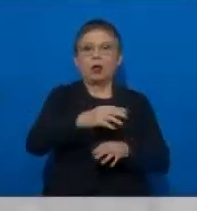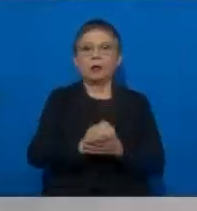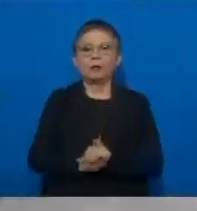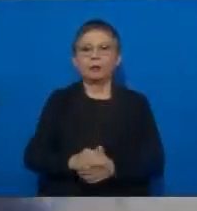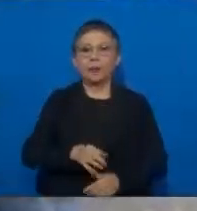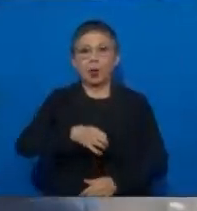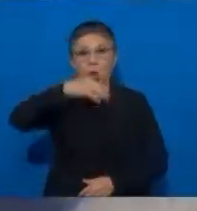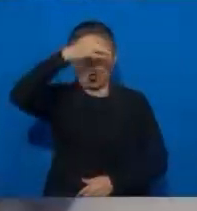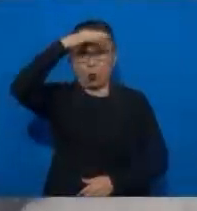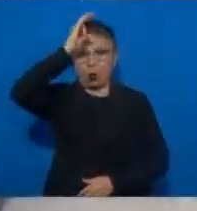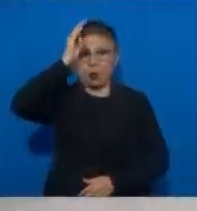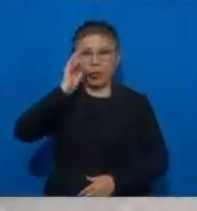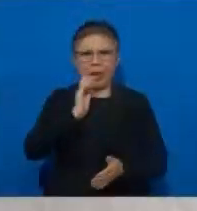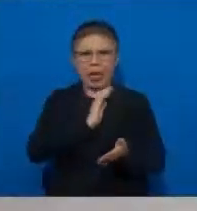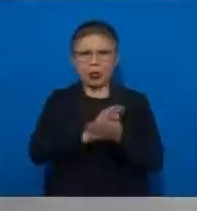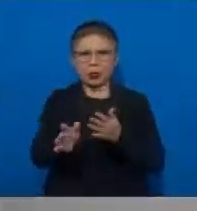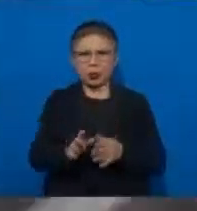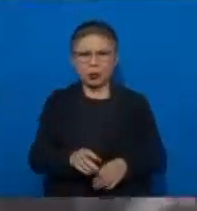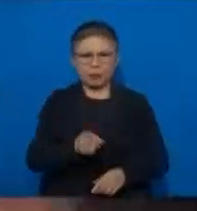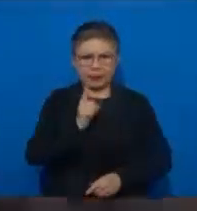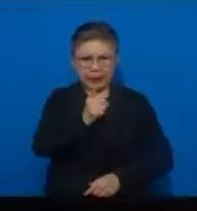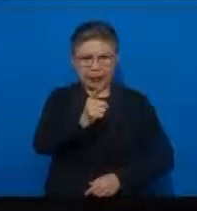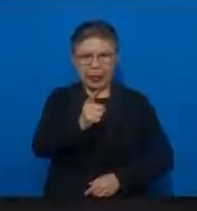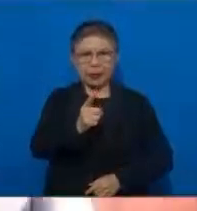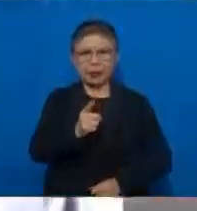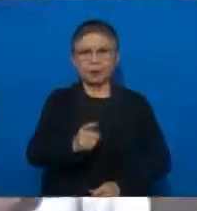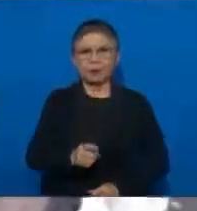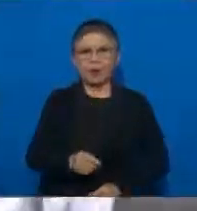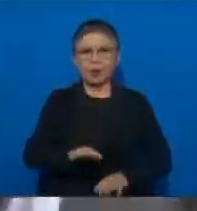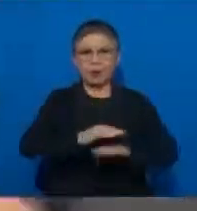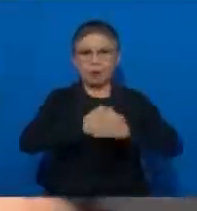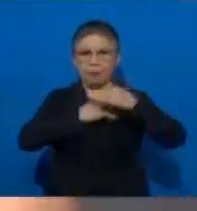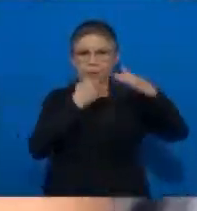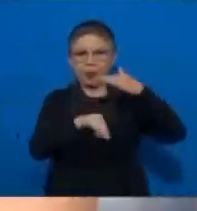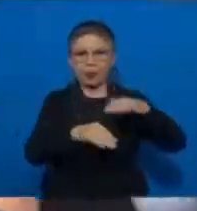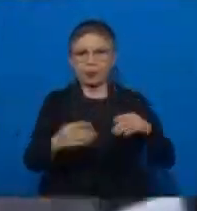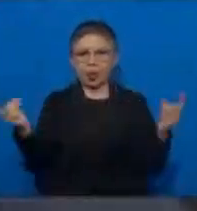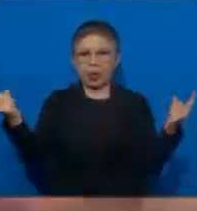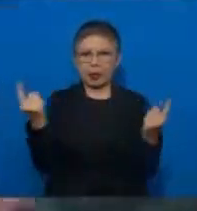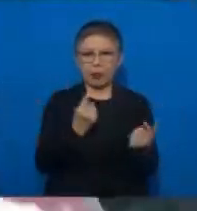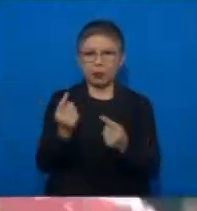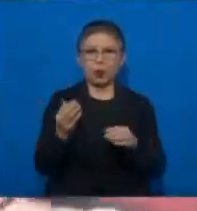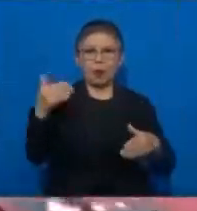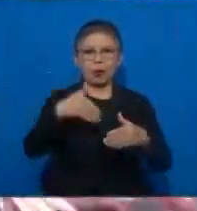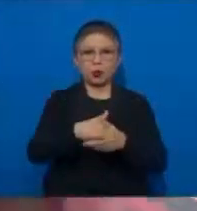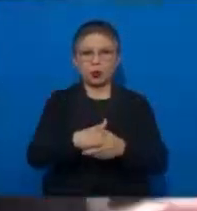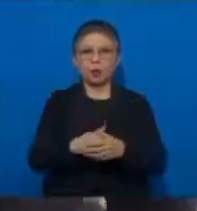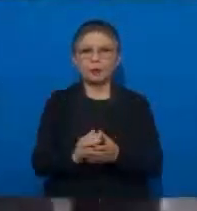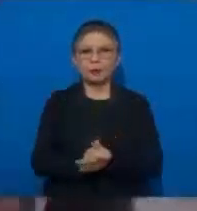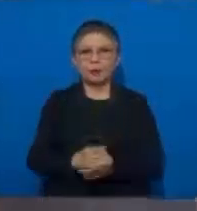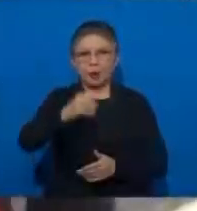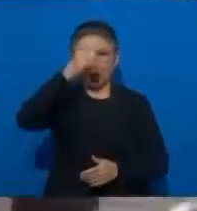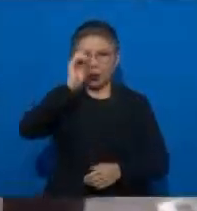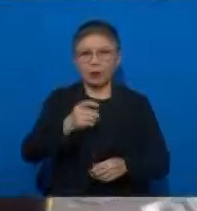Aparat kepolisian di lokasi langsung mengambil tindakan tegas dengan membatasi para pengunjung untuk masuk. Polisi